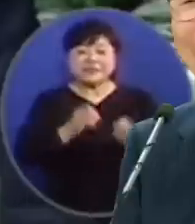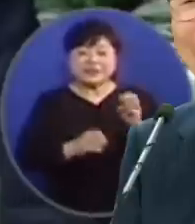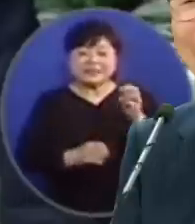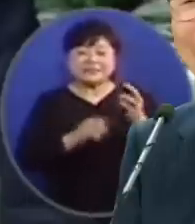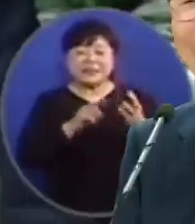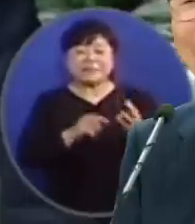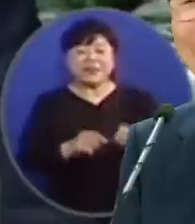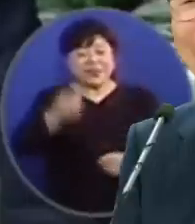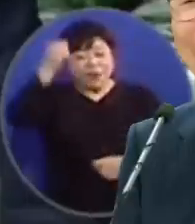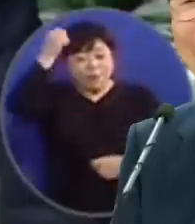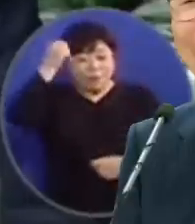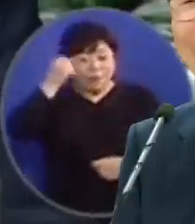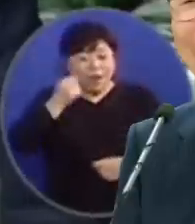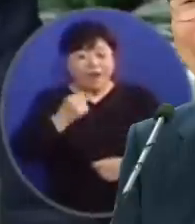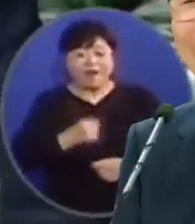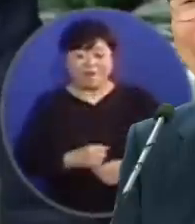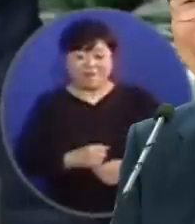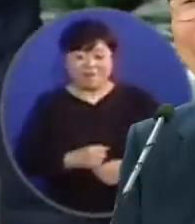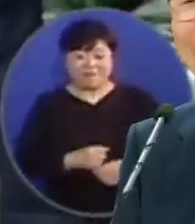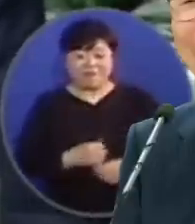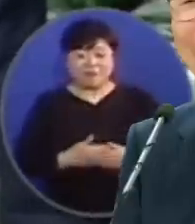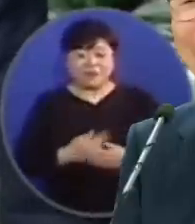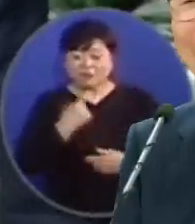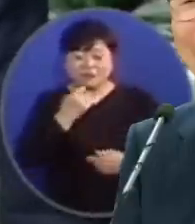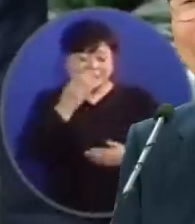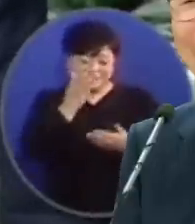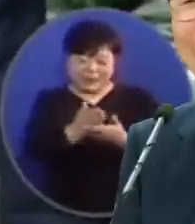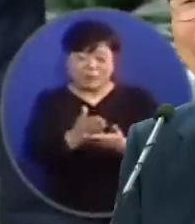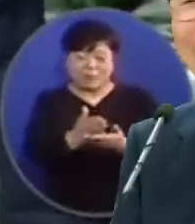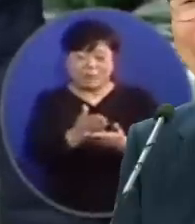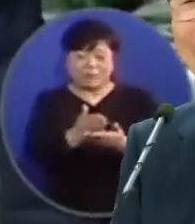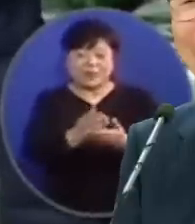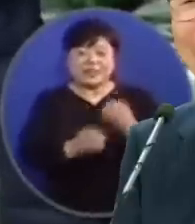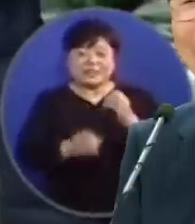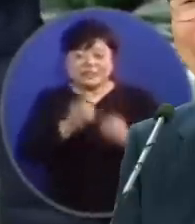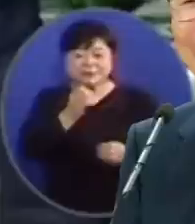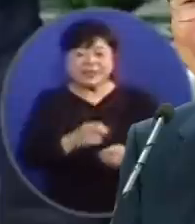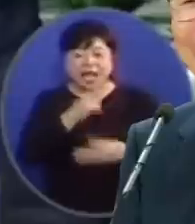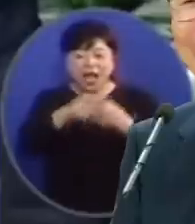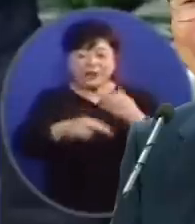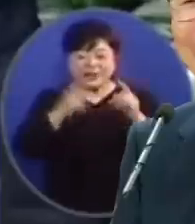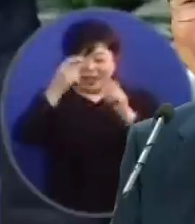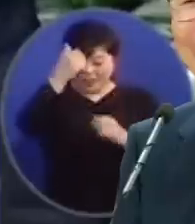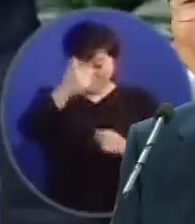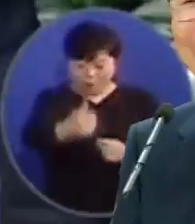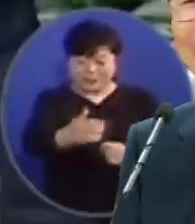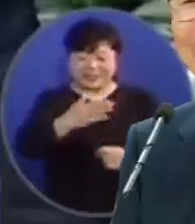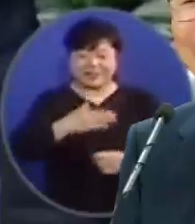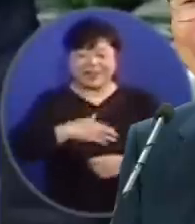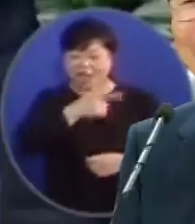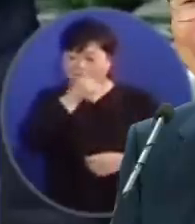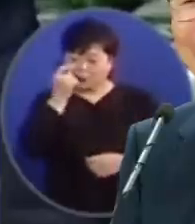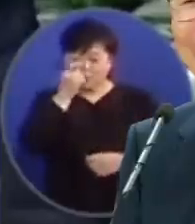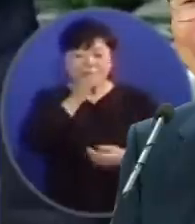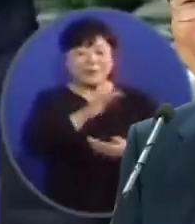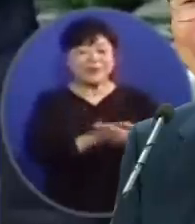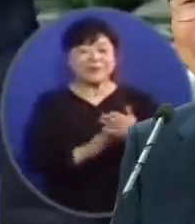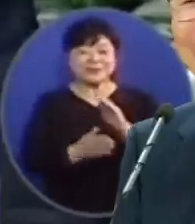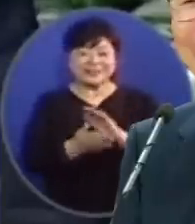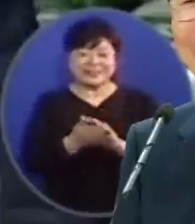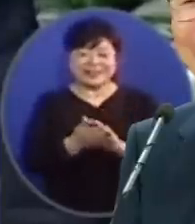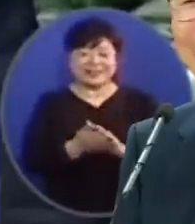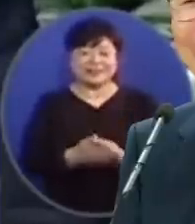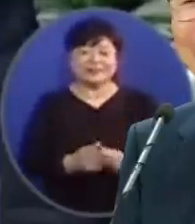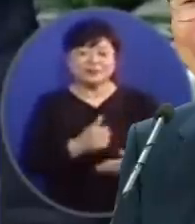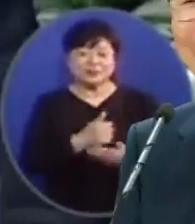23편을 외우십시오. 불안도 생각하지 말고 두려움도 생각하지 말고, 야훼는 나의 목자시니 내게 부족함이 없으리다.